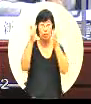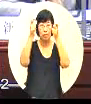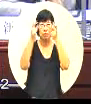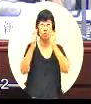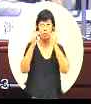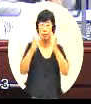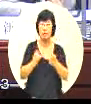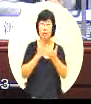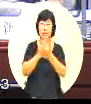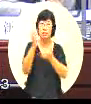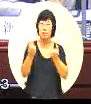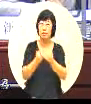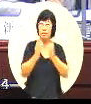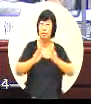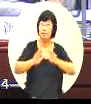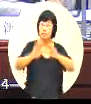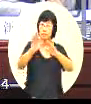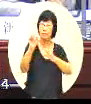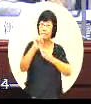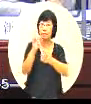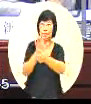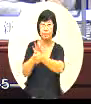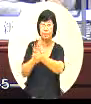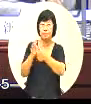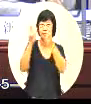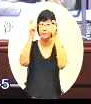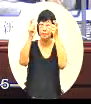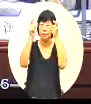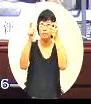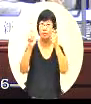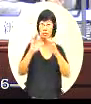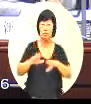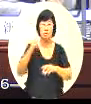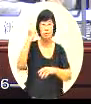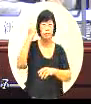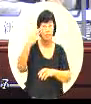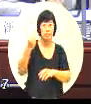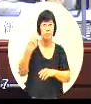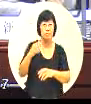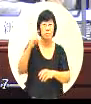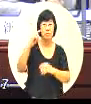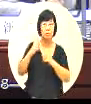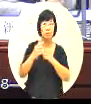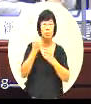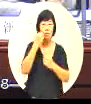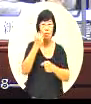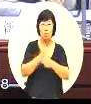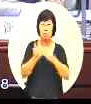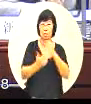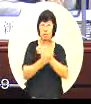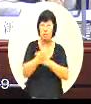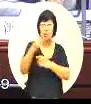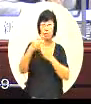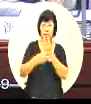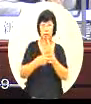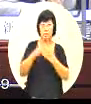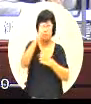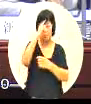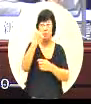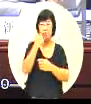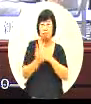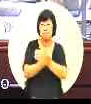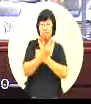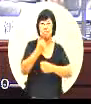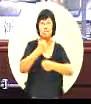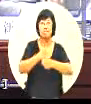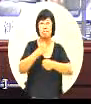来的发展是安怎对高雄较好。高雄都没新的商业，中央对高雄是要安怎发展，这个部分我干嘛？我们